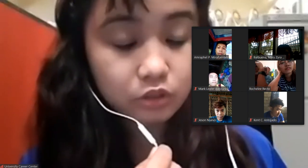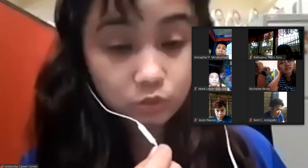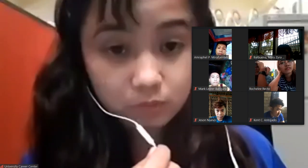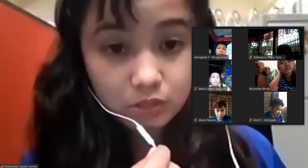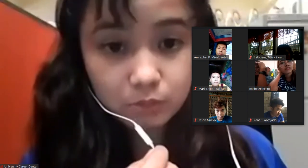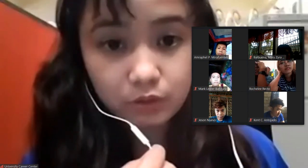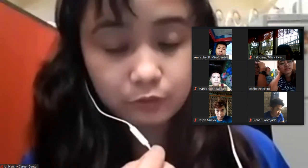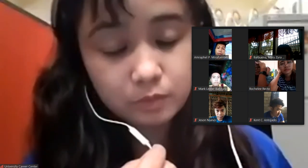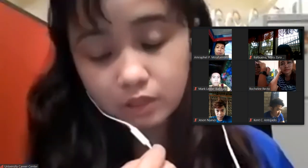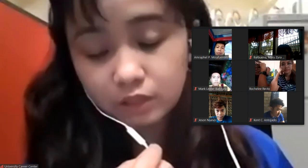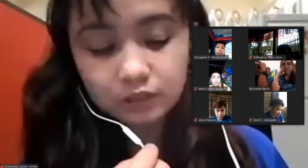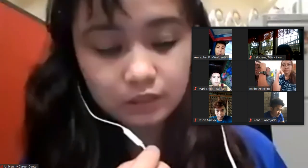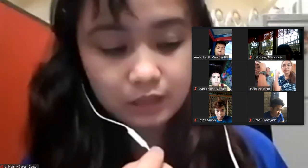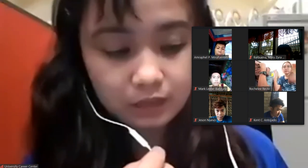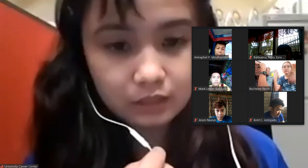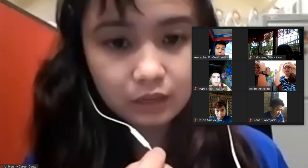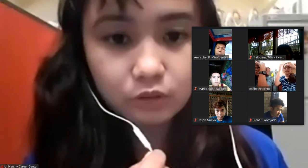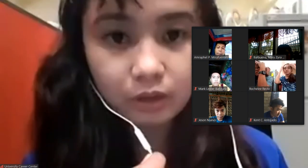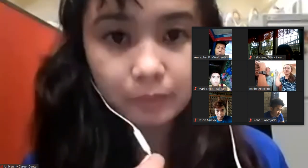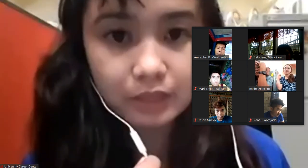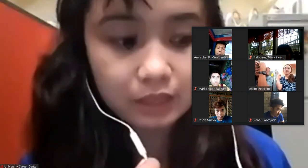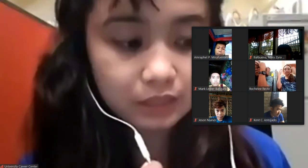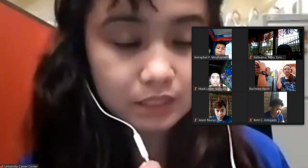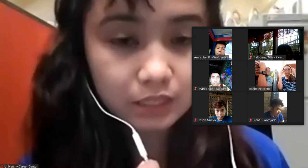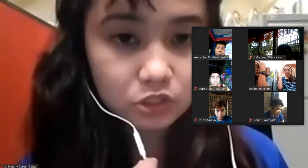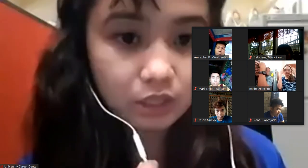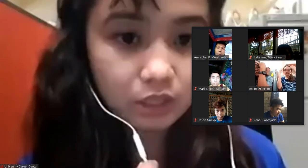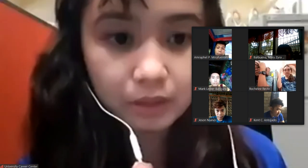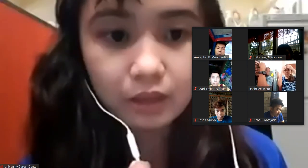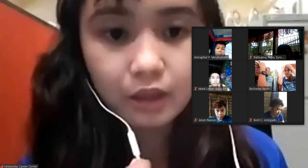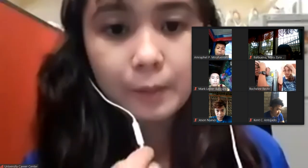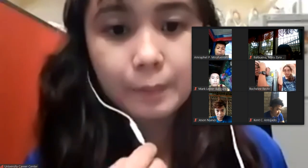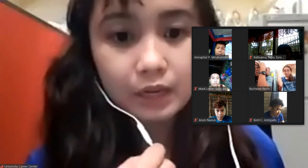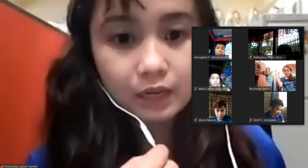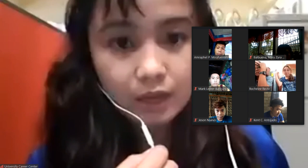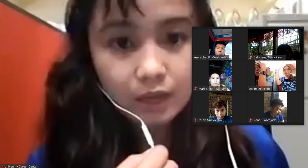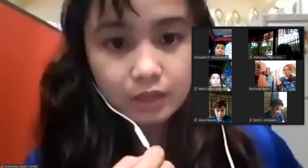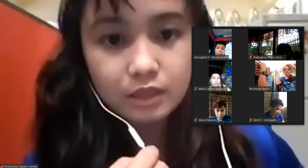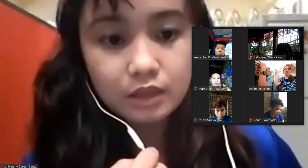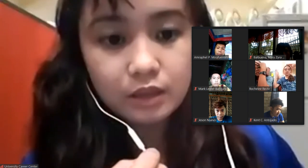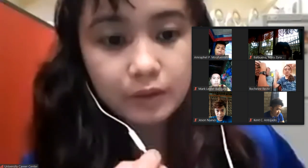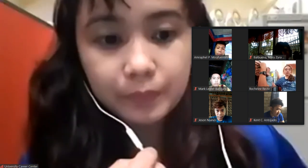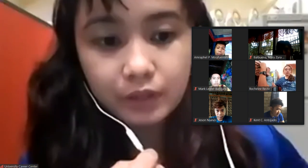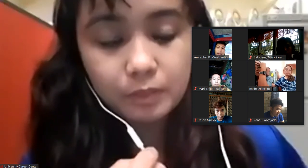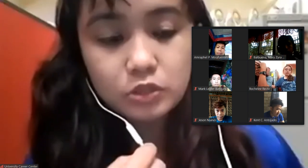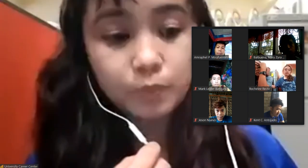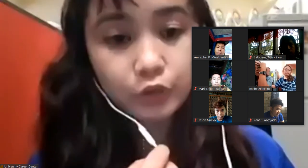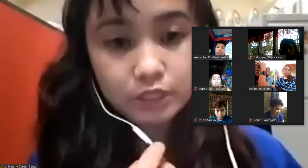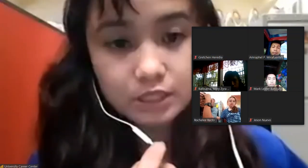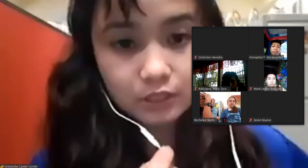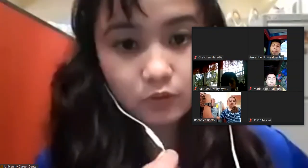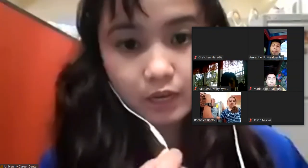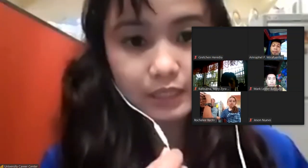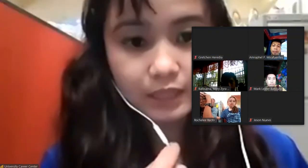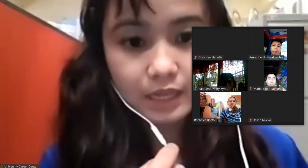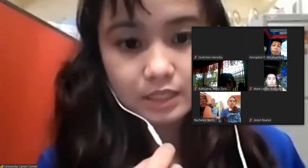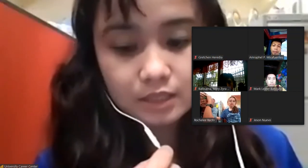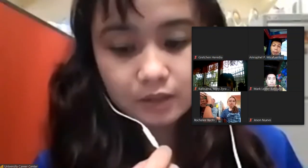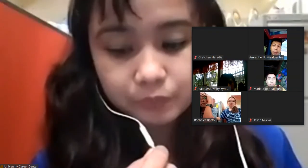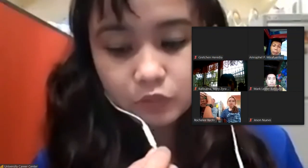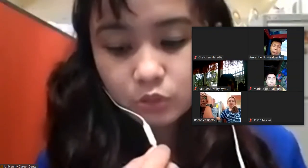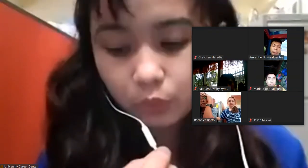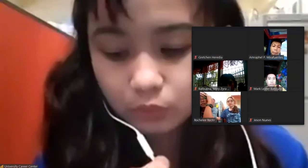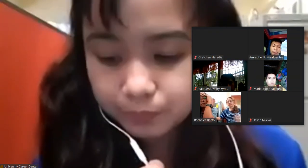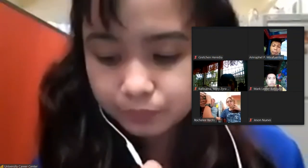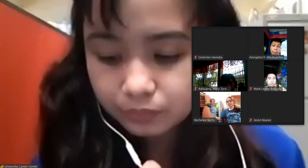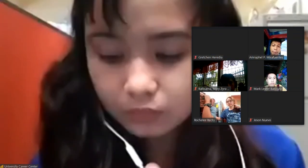Good, mismo, from start until the end. Karon naman nga nag-screenshot me para na ami ma-support sa mga attendants.